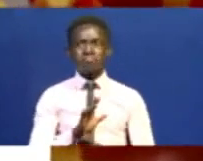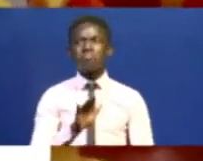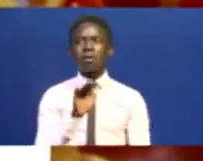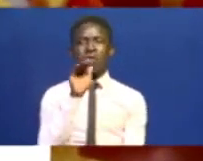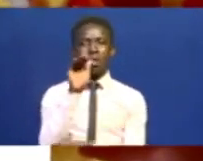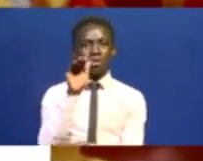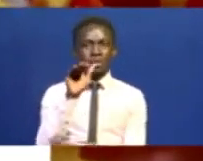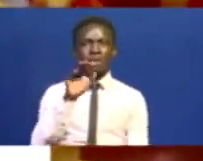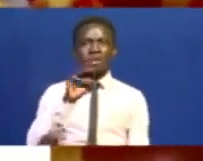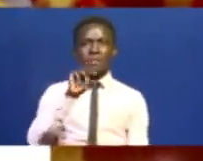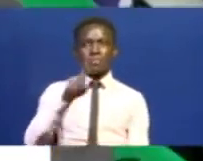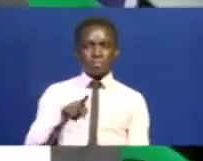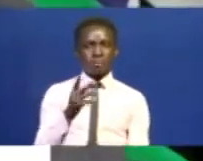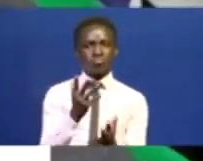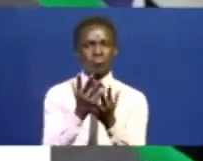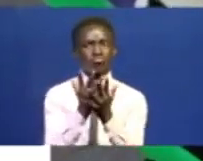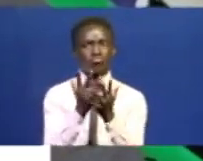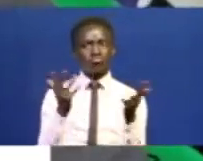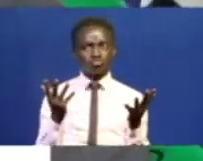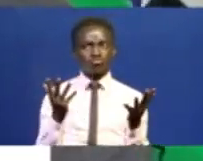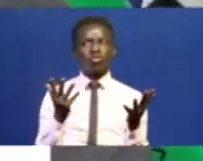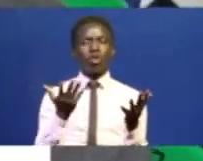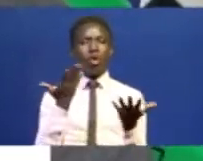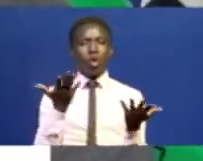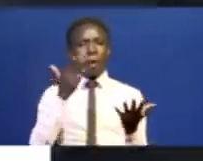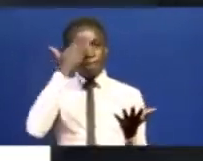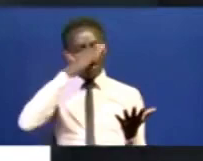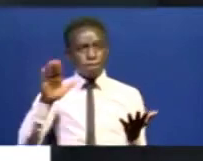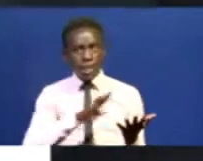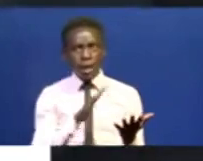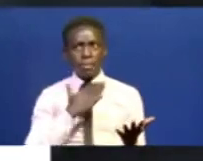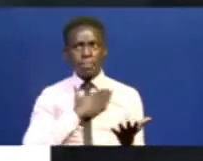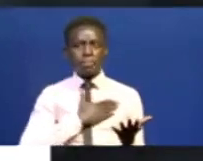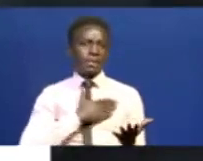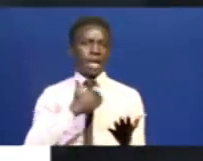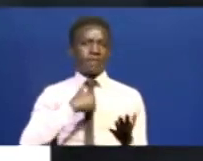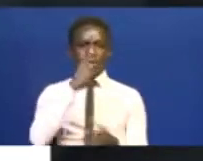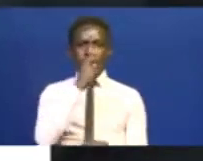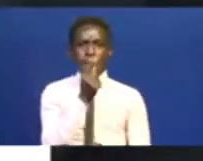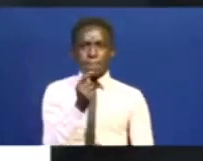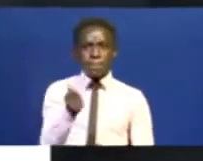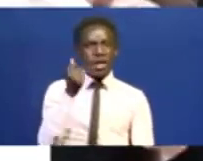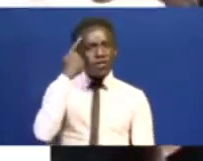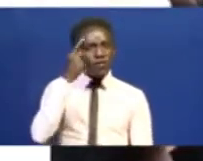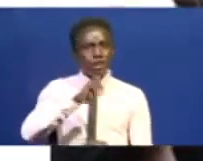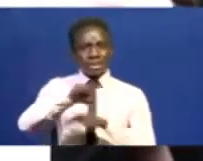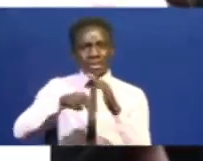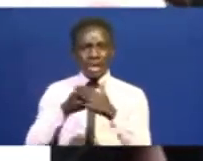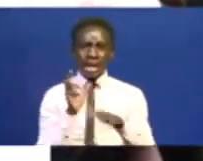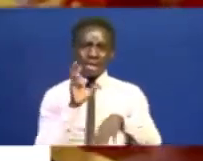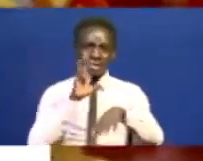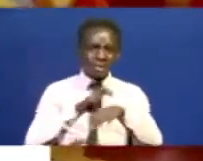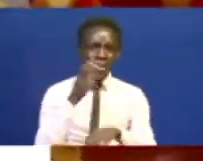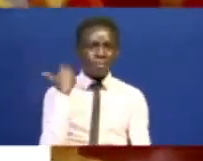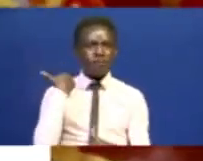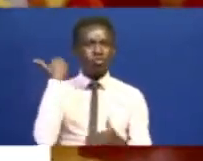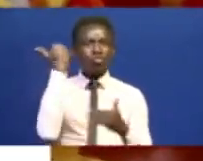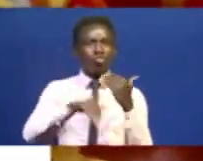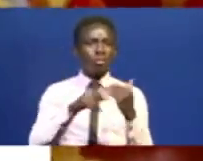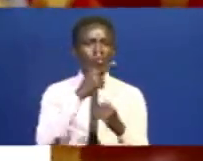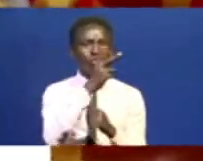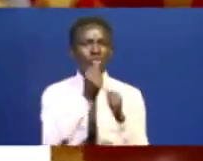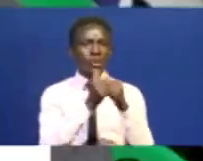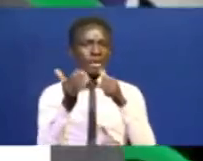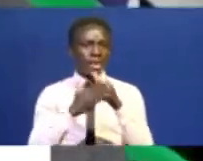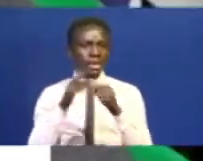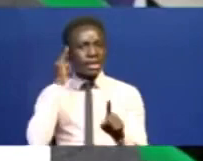kitaifa kutathmini upya sheria ya ulipaji fidia kwa athiriwa wa kung'atwa na nyoka ambayo iliachwa kutumika mwaka 2019 ili kushughulikia